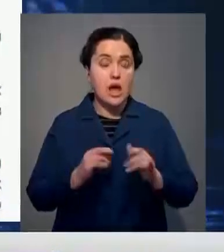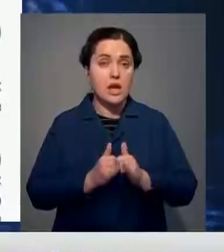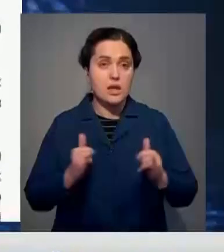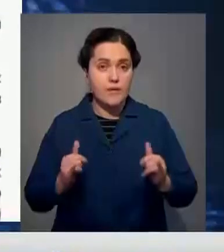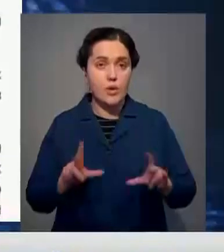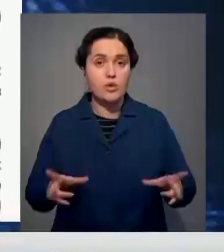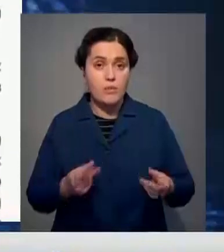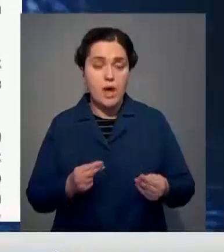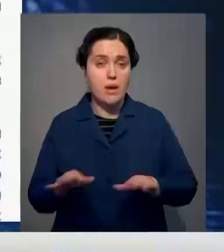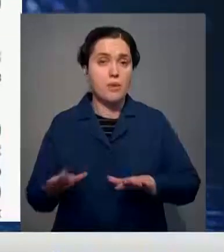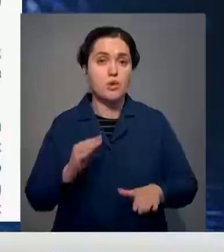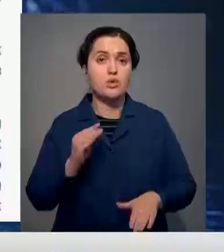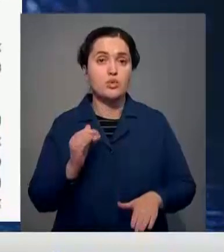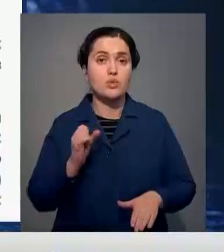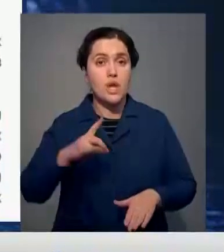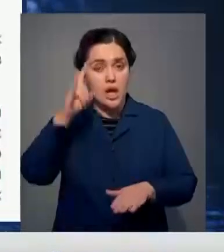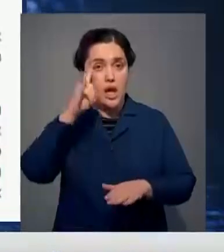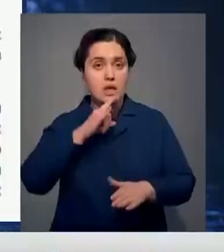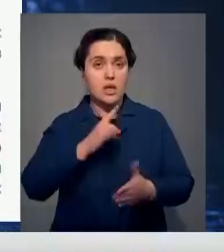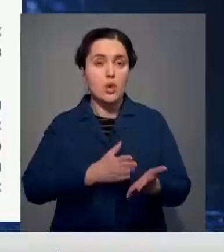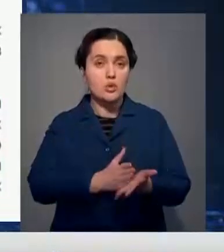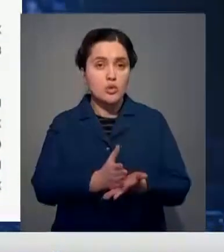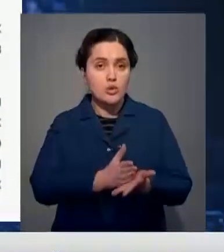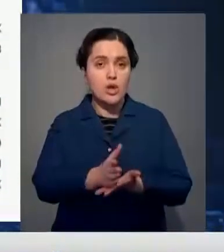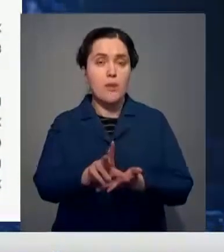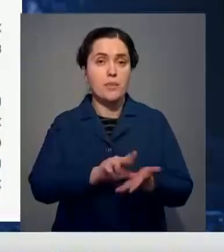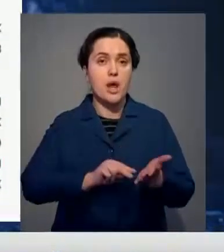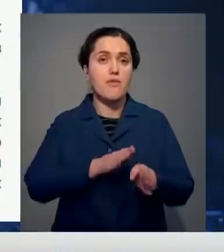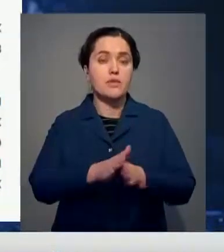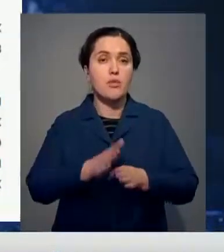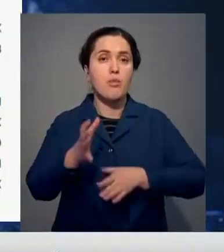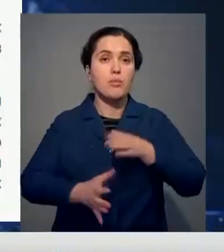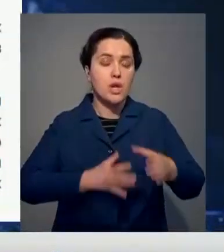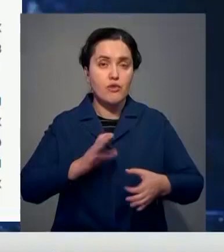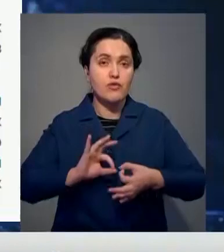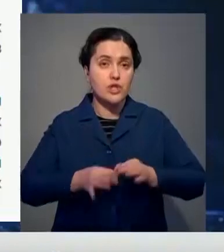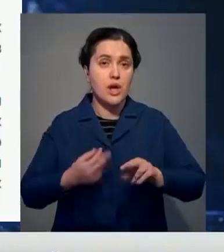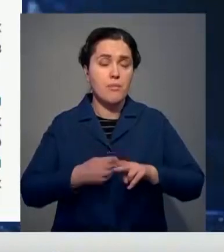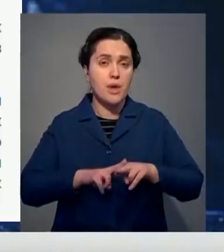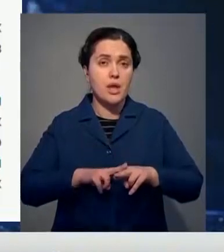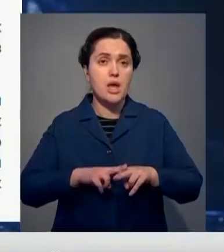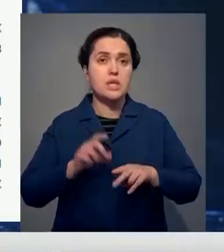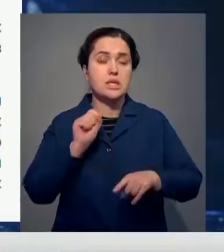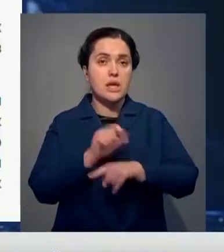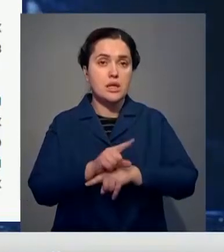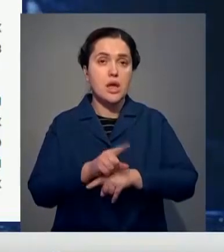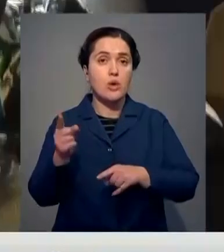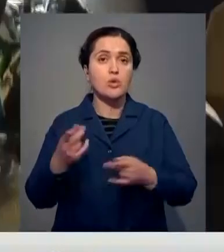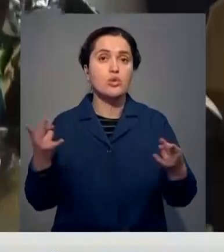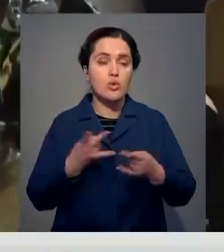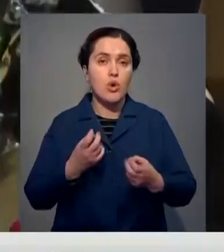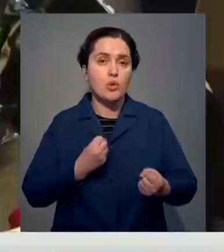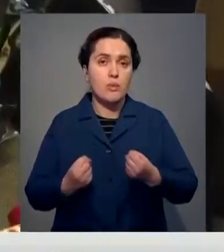успех операции «Жусан», Казахстан служит примером всему миру в решении этой сложной задачи». Маурер также подчеркнул необходимость